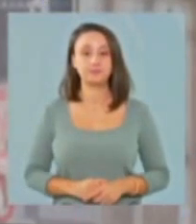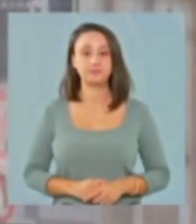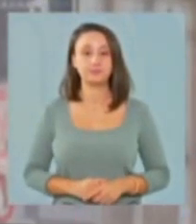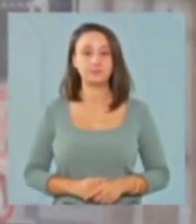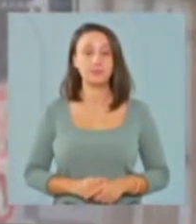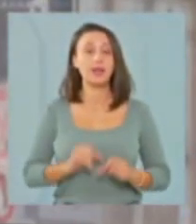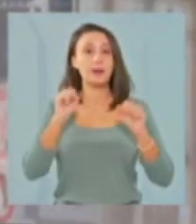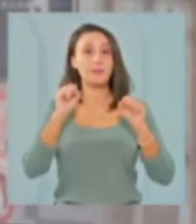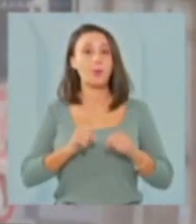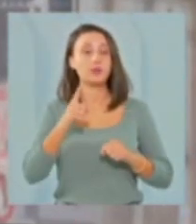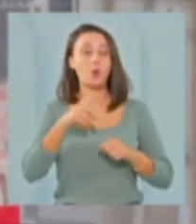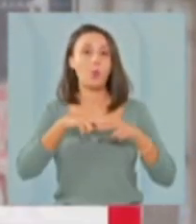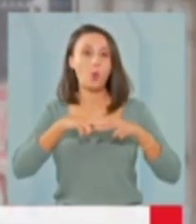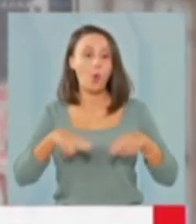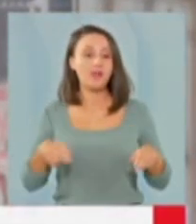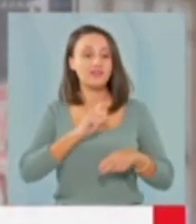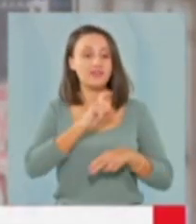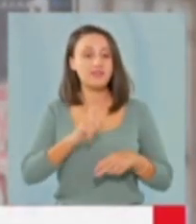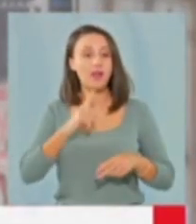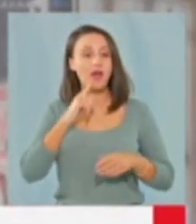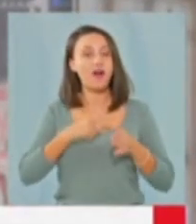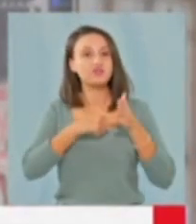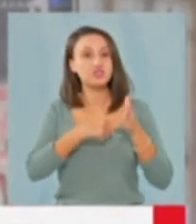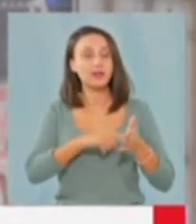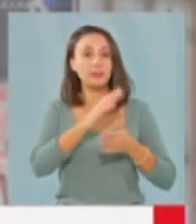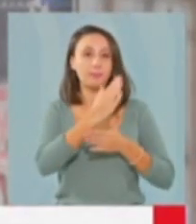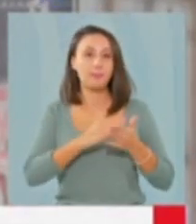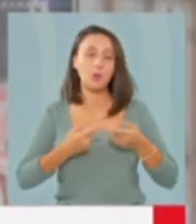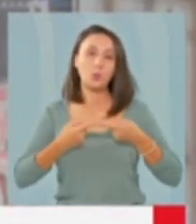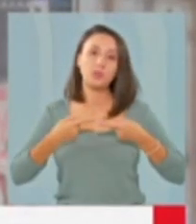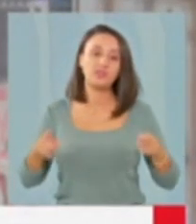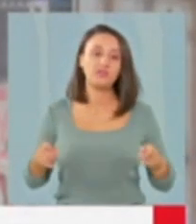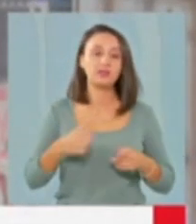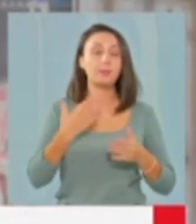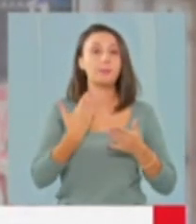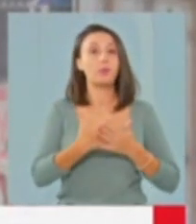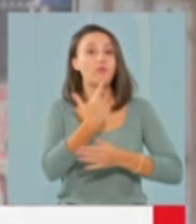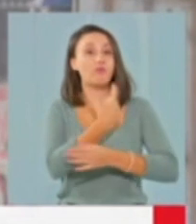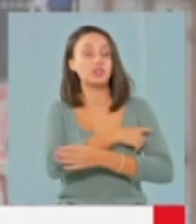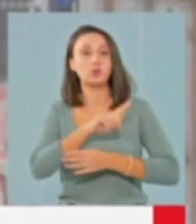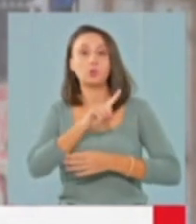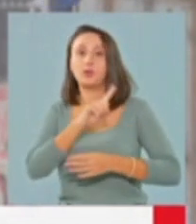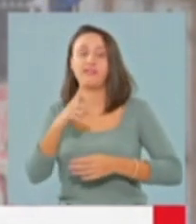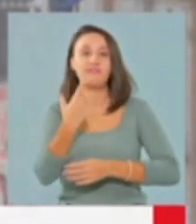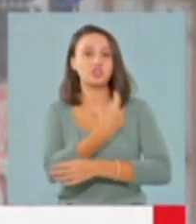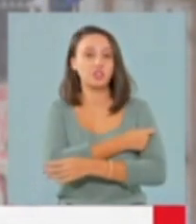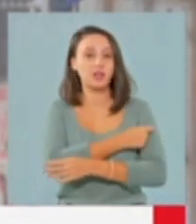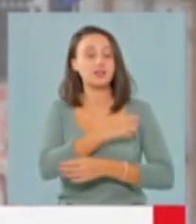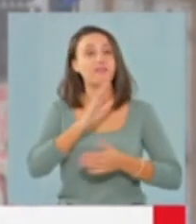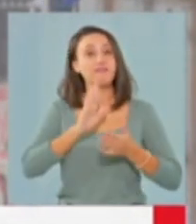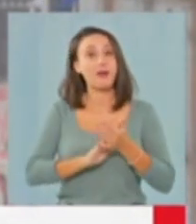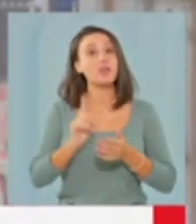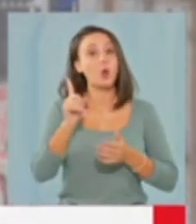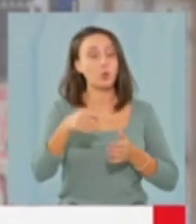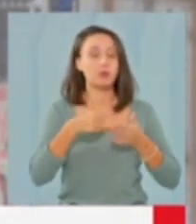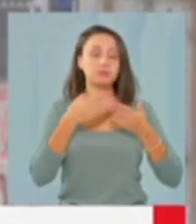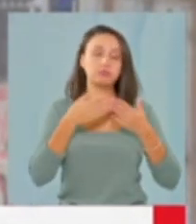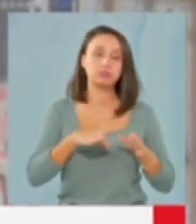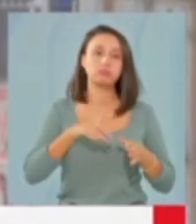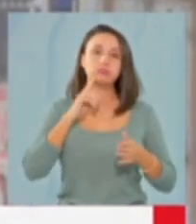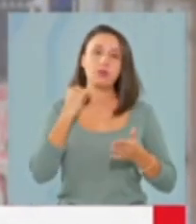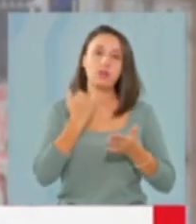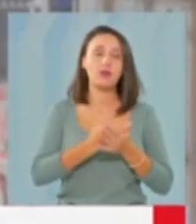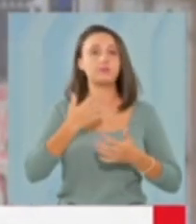proprietarul unui local din Italia afișat meniuri diferite pentru vaccinați și ne vaccinați iar gestul său a declanșat o